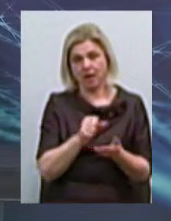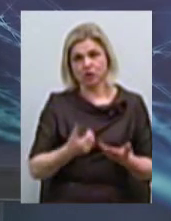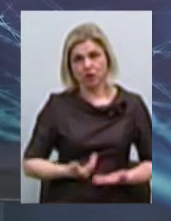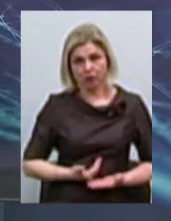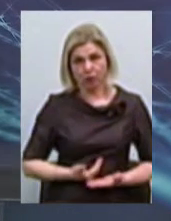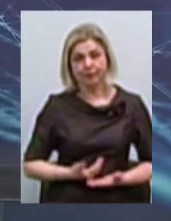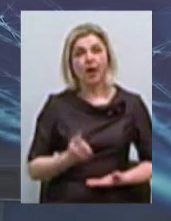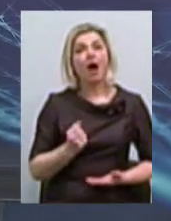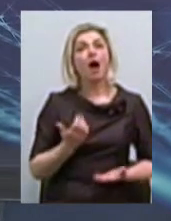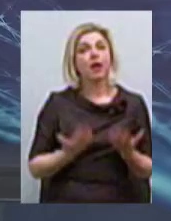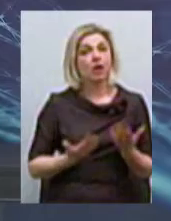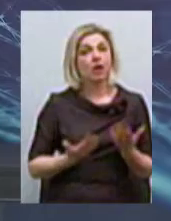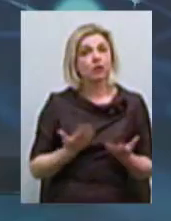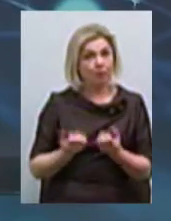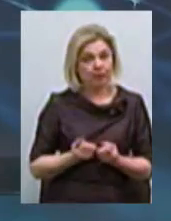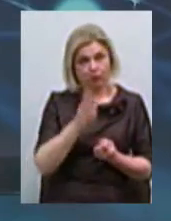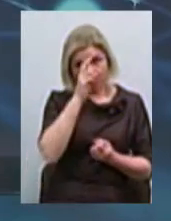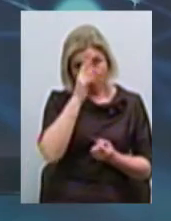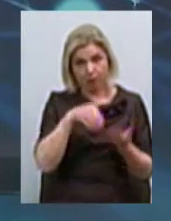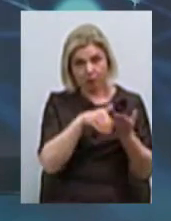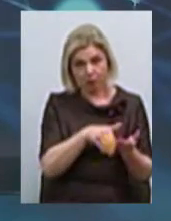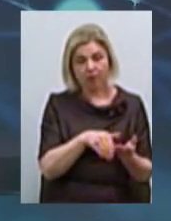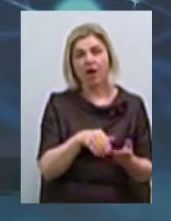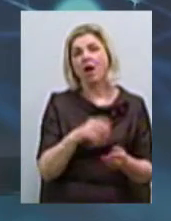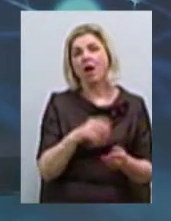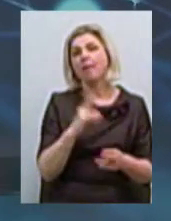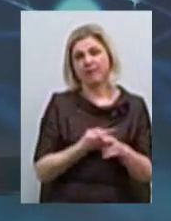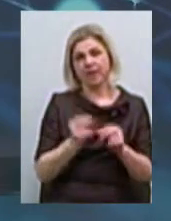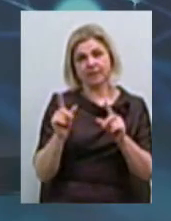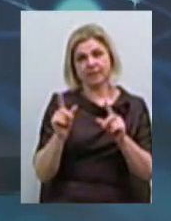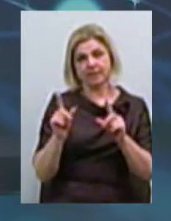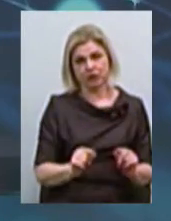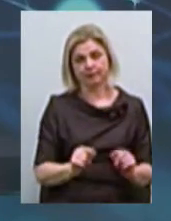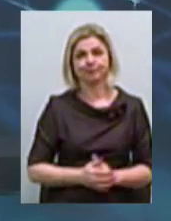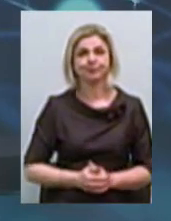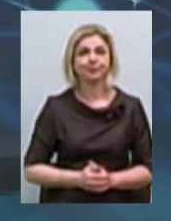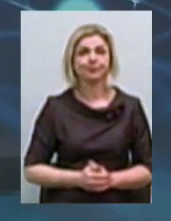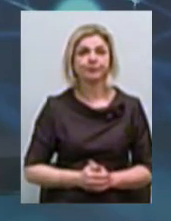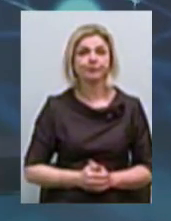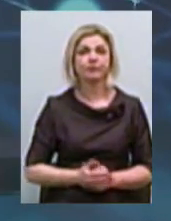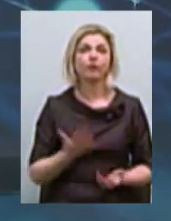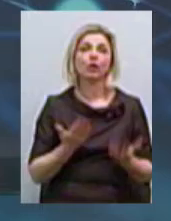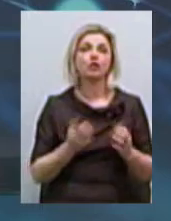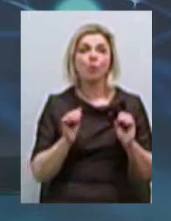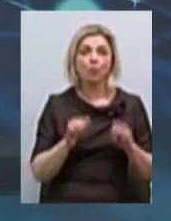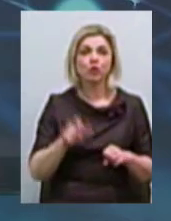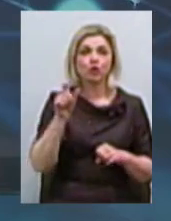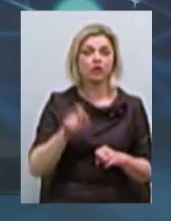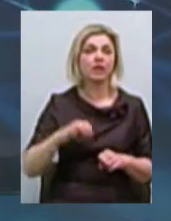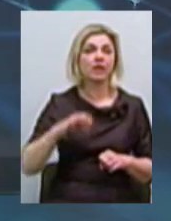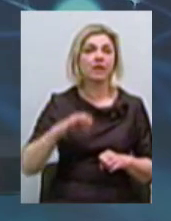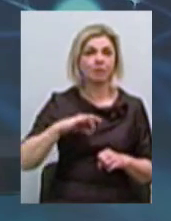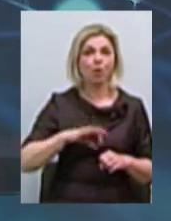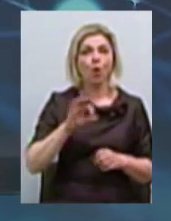якщо отримують цю допомогу? Тоді вони позбавляються. Чи може людина скористатись правом щодо включення до податкової